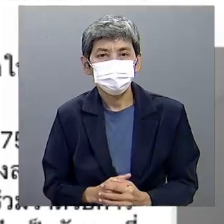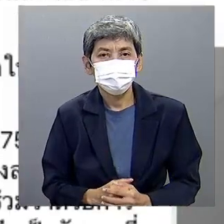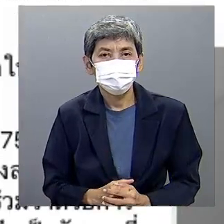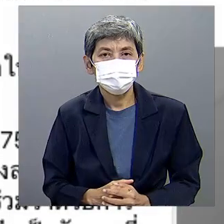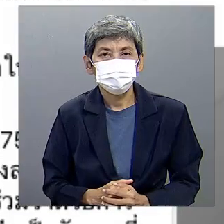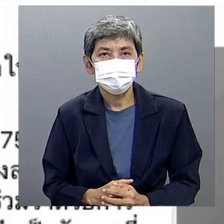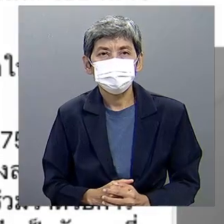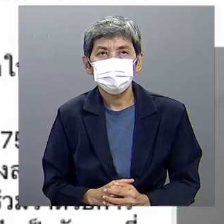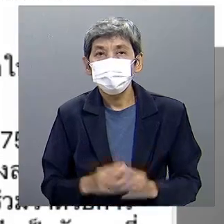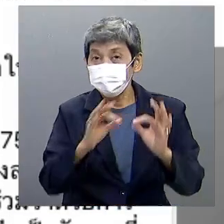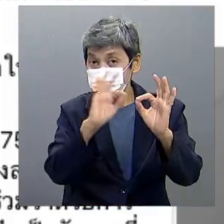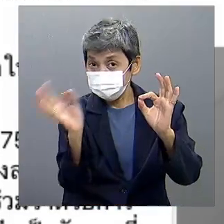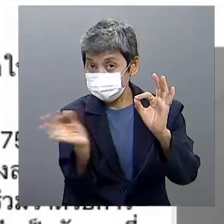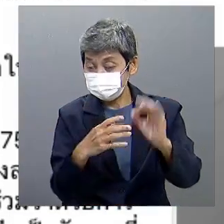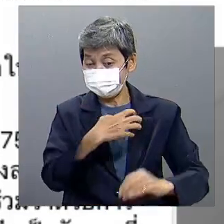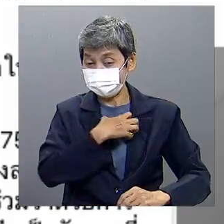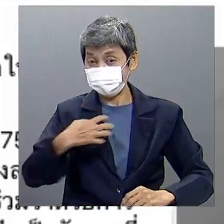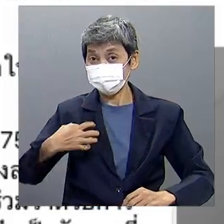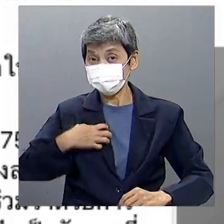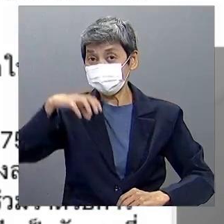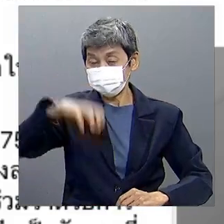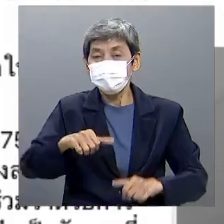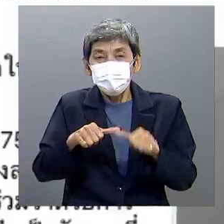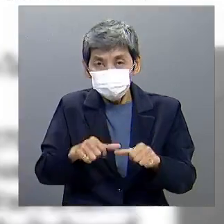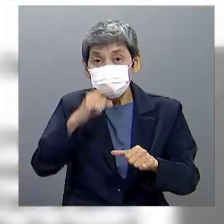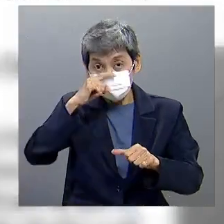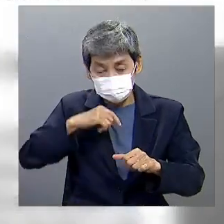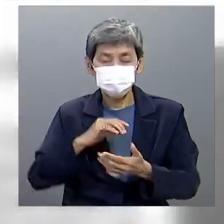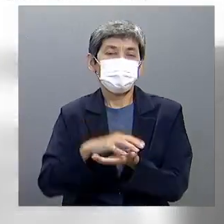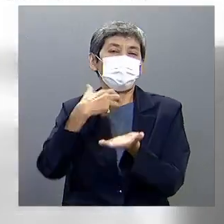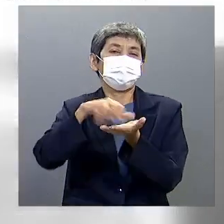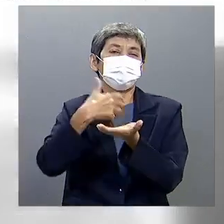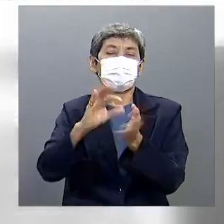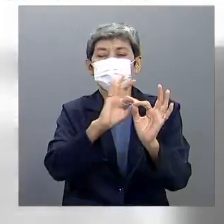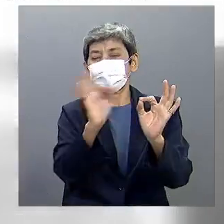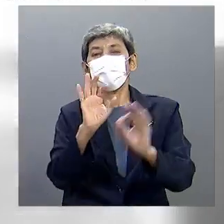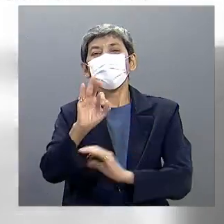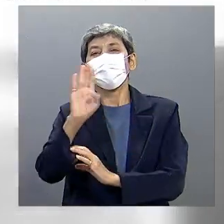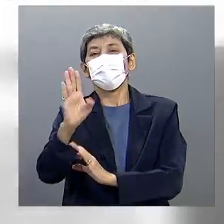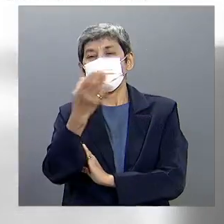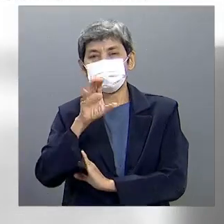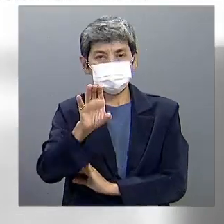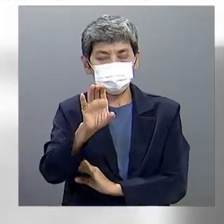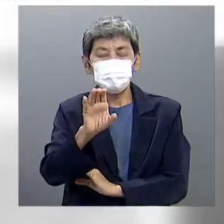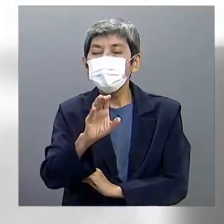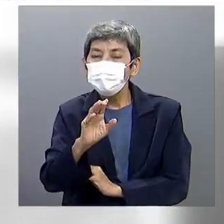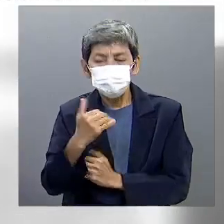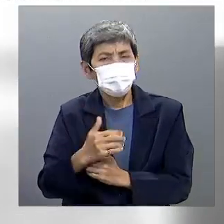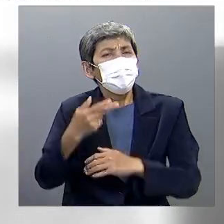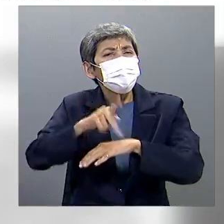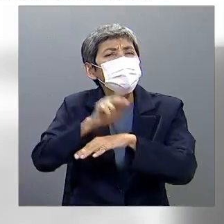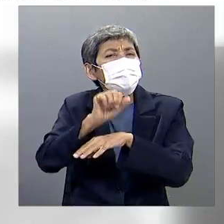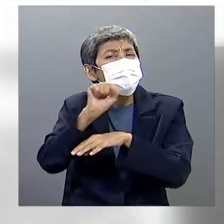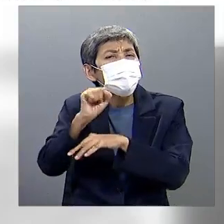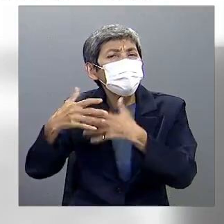สถานเอกอัครราชทูตจีนประจำประเทศไทยเผยแพร่แถลงการผ่าน Facebook เรื่องการเดินทางเยือนไต้หวันของนางแนนซี่เพโลซีประธานสภ